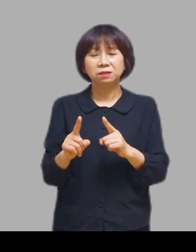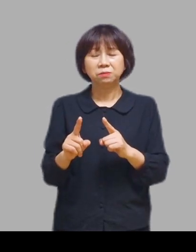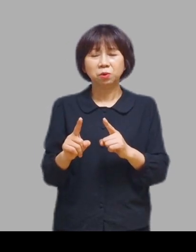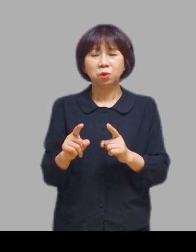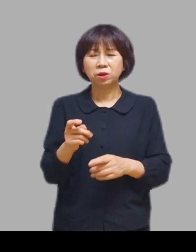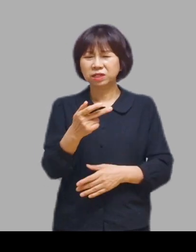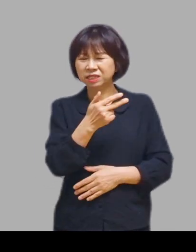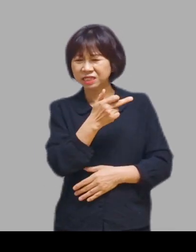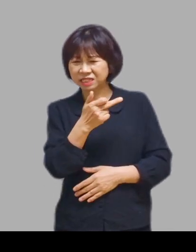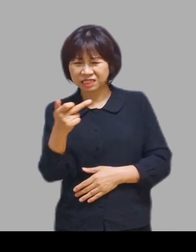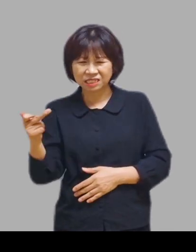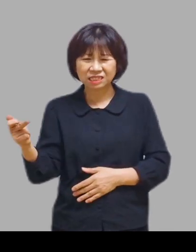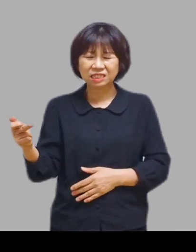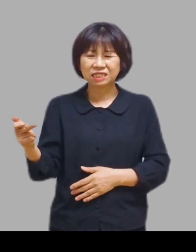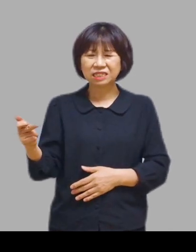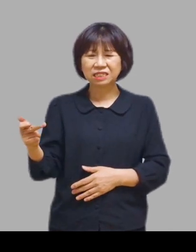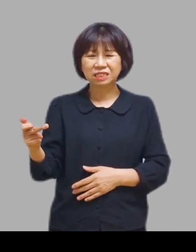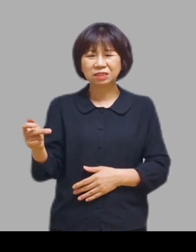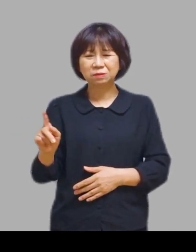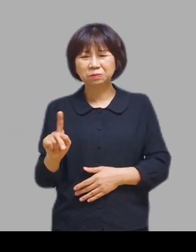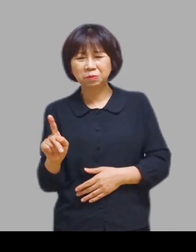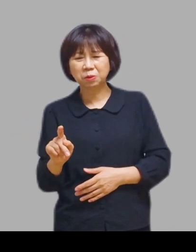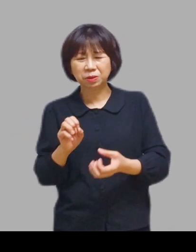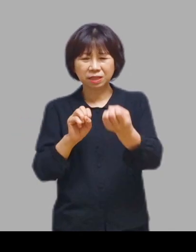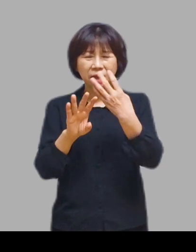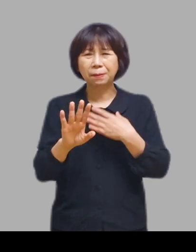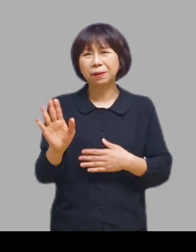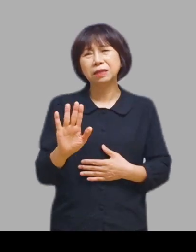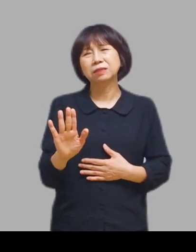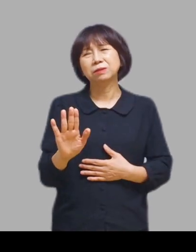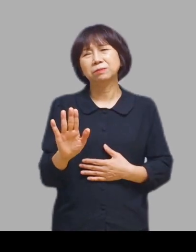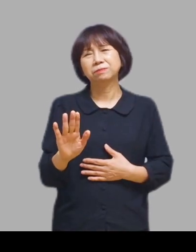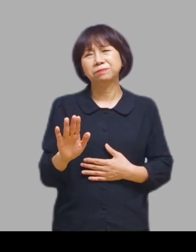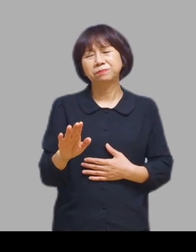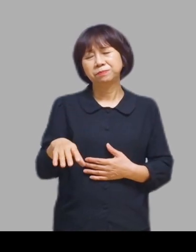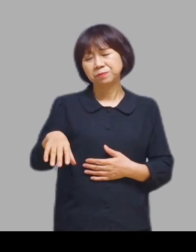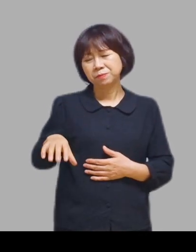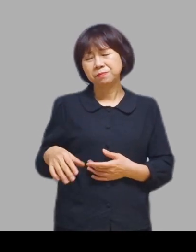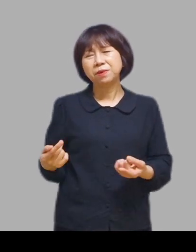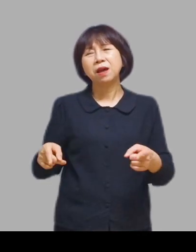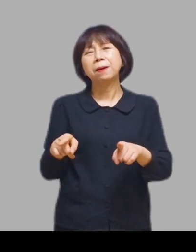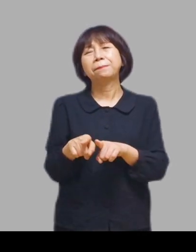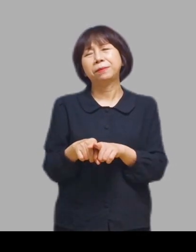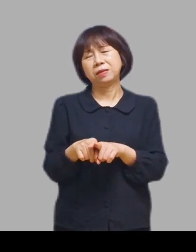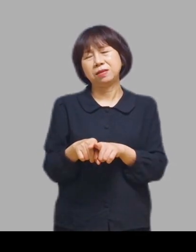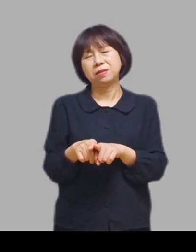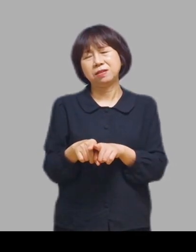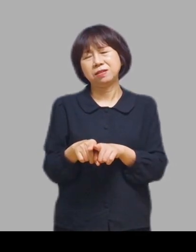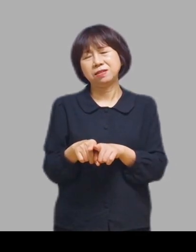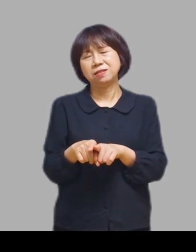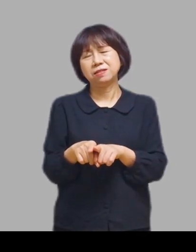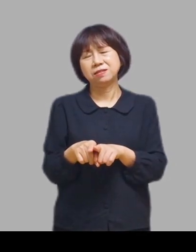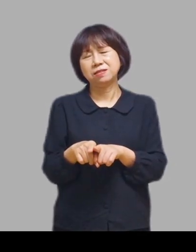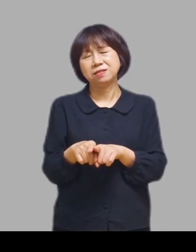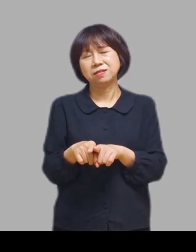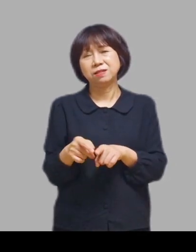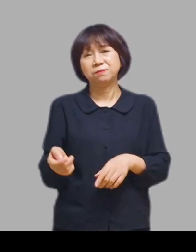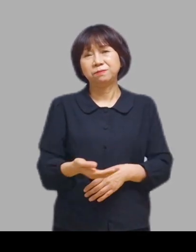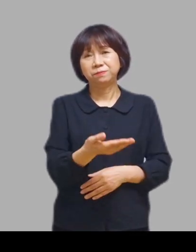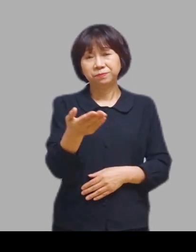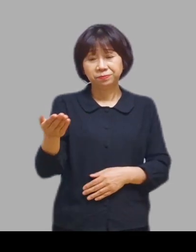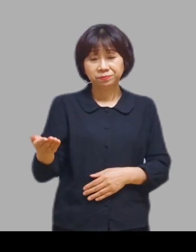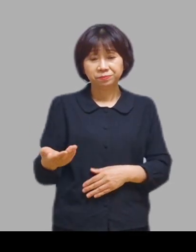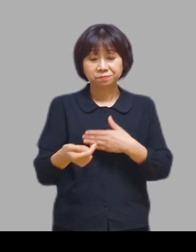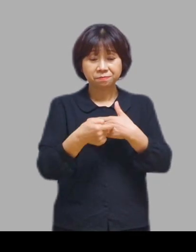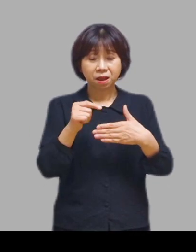아니라 누군가 우리 곁에 함께 있어준 시간입니다. 성도 여러분, 사람의